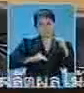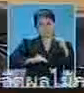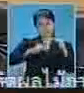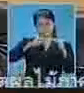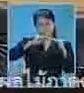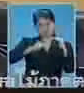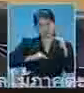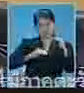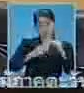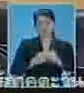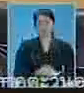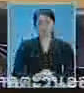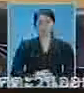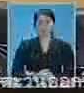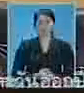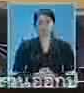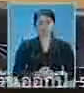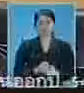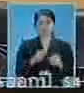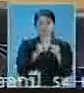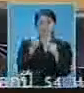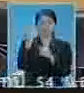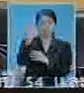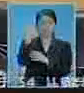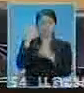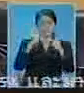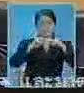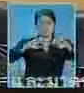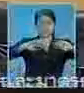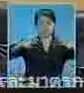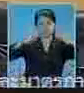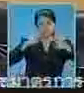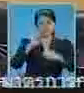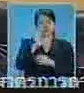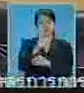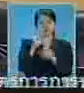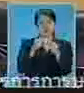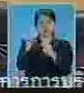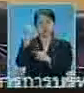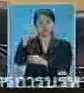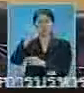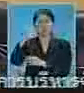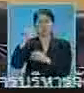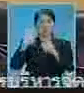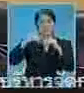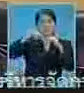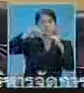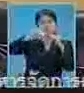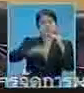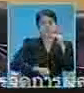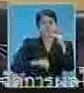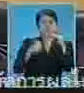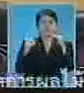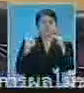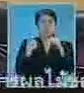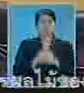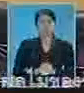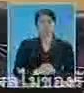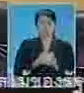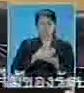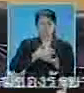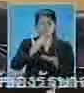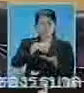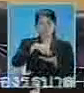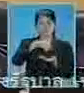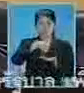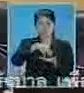ดของรัฐบาลในอดีตของท่านด้วยซ้ำไปและณปัจจุบันผมขอเรียนให้ท่านได้รับทราบนะครับ